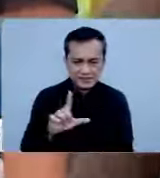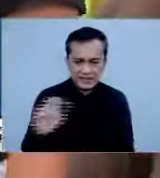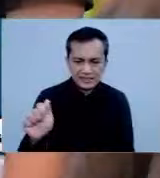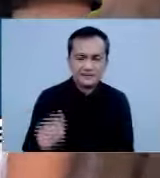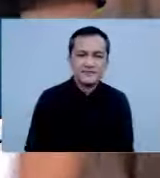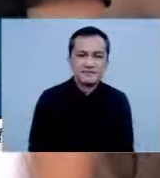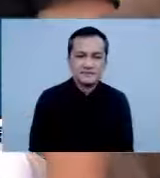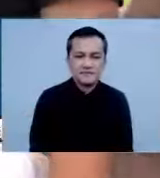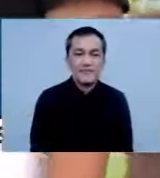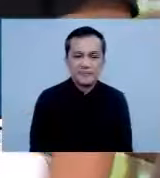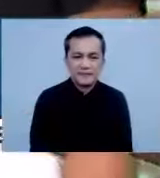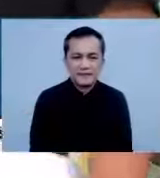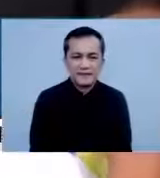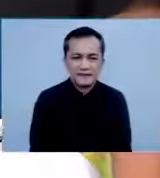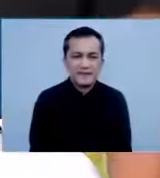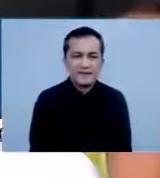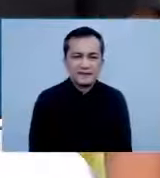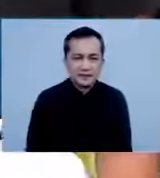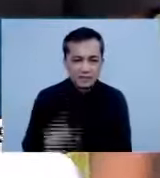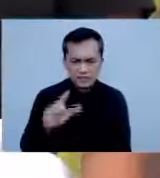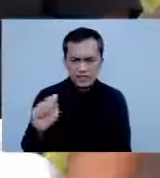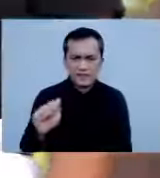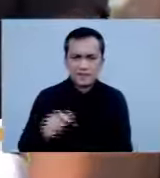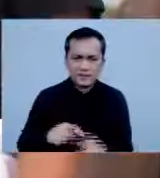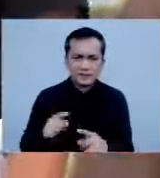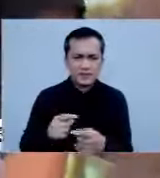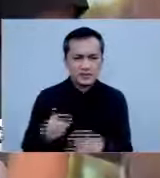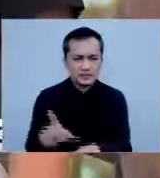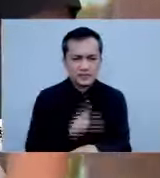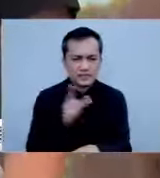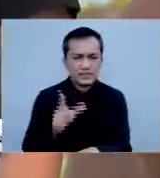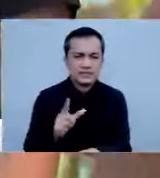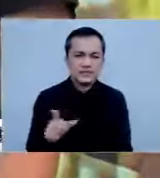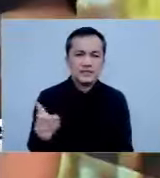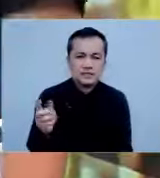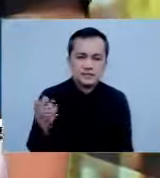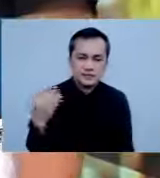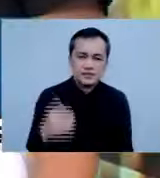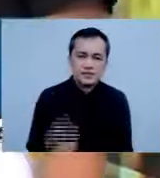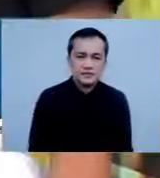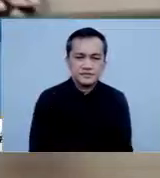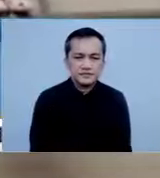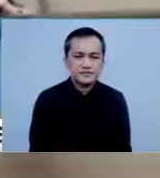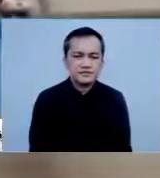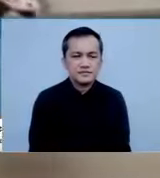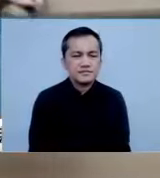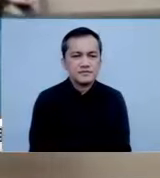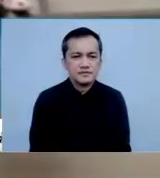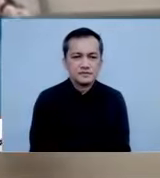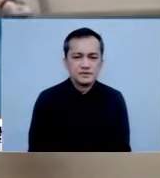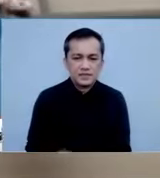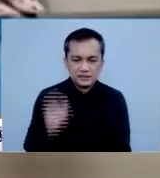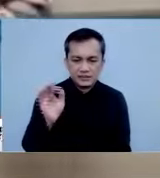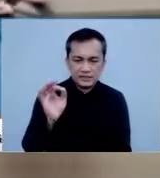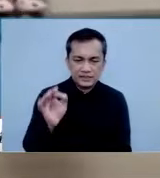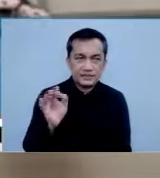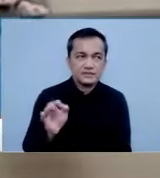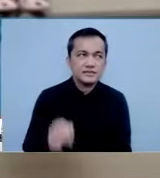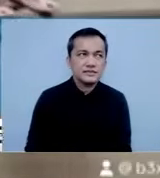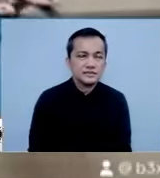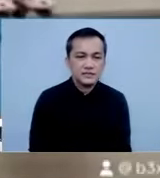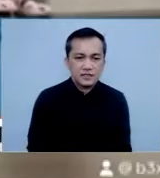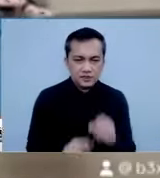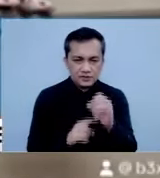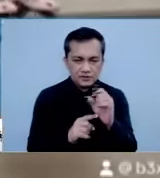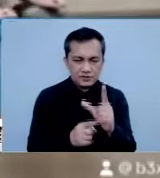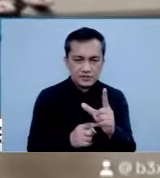medyo yeah. Bago-bago lang. Medyo, yeah, pero matagal na siya yung Kangoo. This fitness is in the 90s. Okay. Mm. Nag-originate siya sa